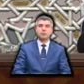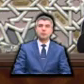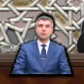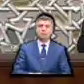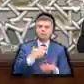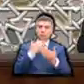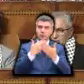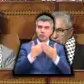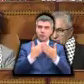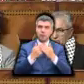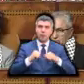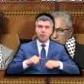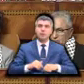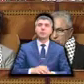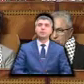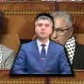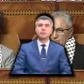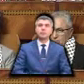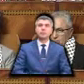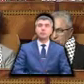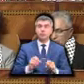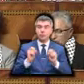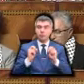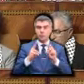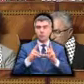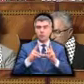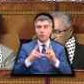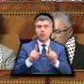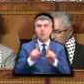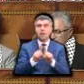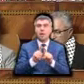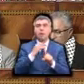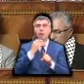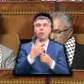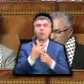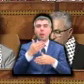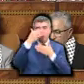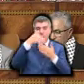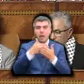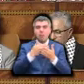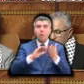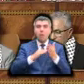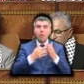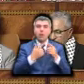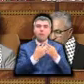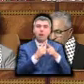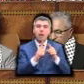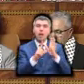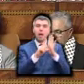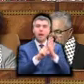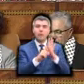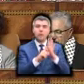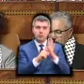شكرا سيد الوزير. جميل أن تتوفر بلادنا على الترسانة، هذه الترسانة القانونية كما جاء على لسانكم سيد